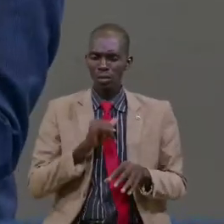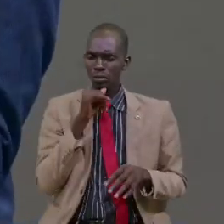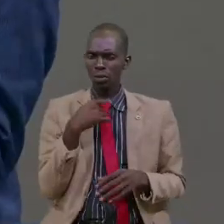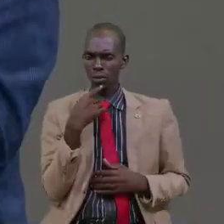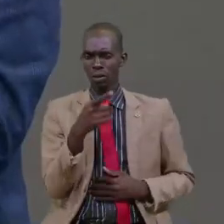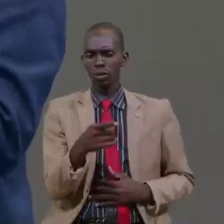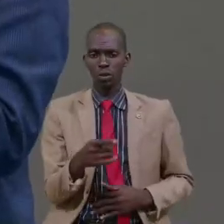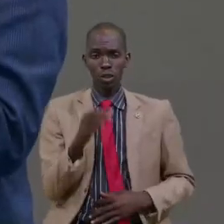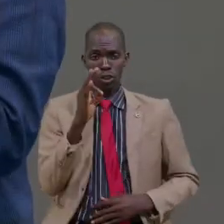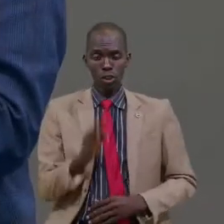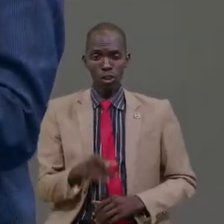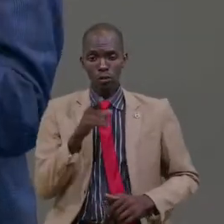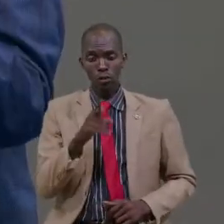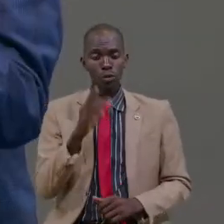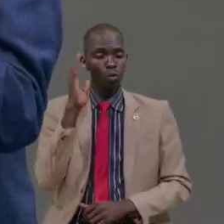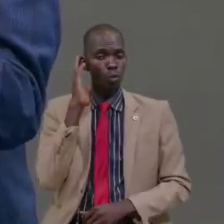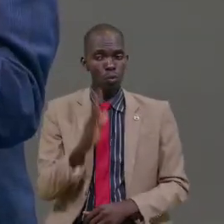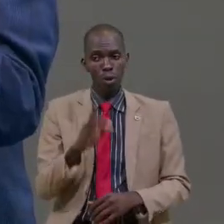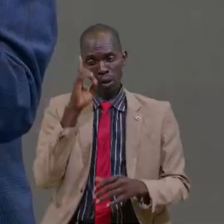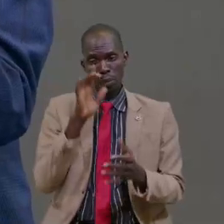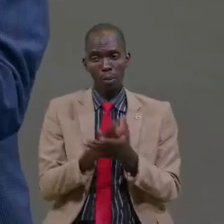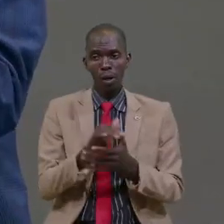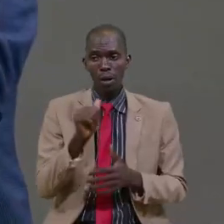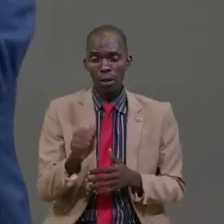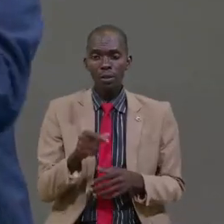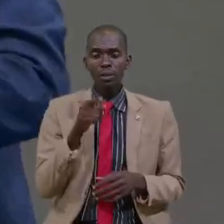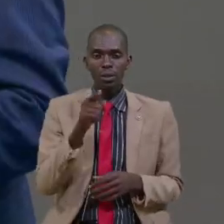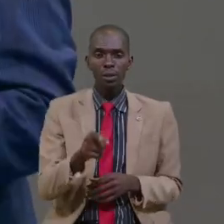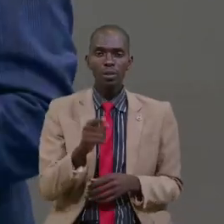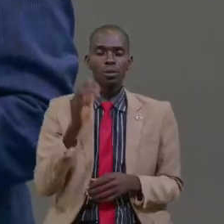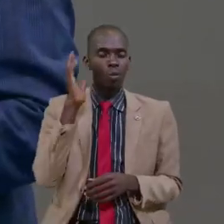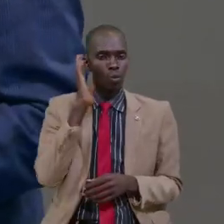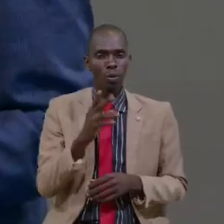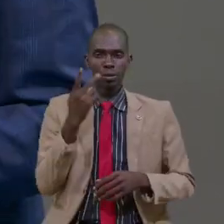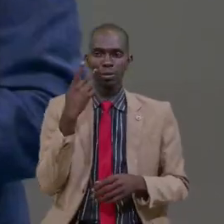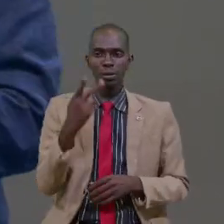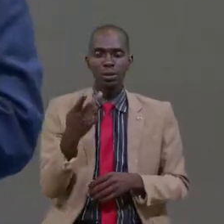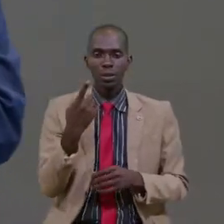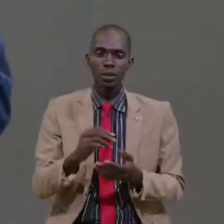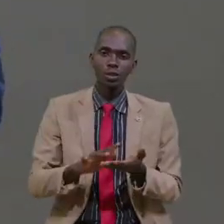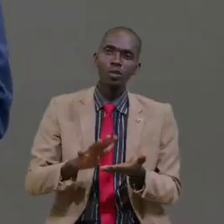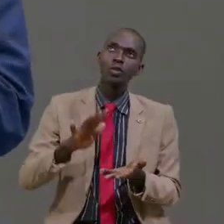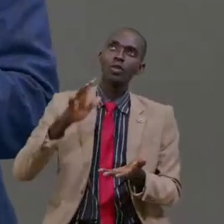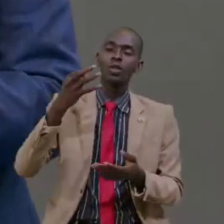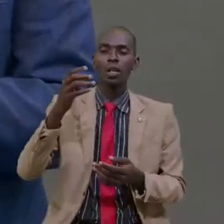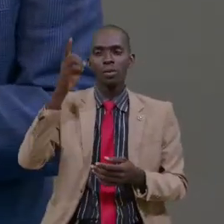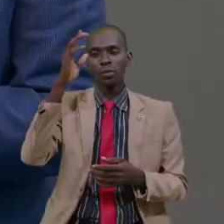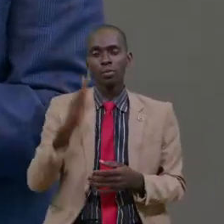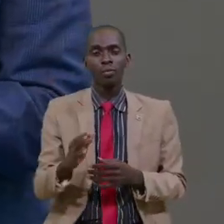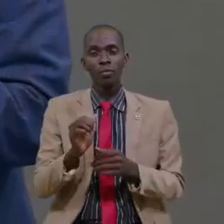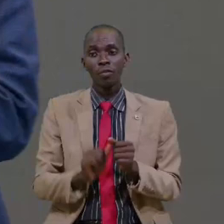que si tu crois, tu verras la gloire de